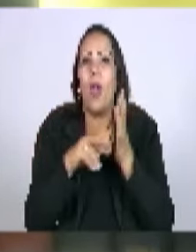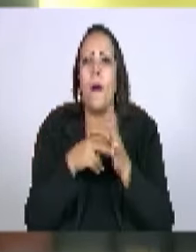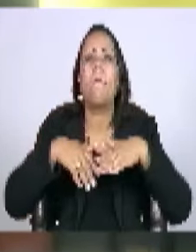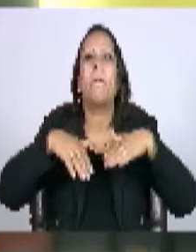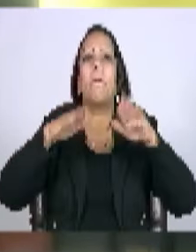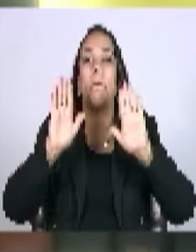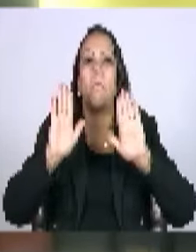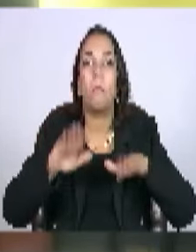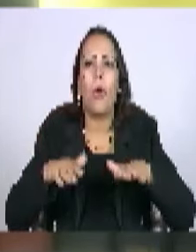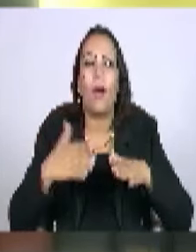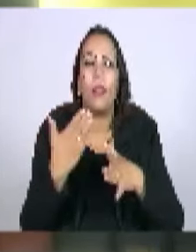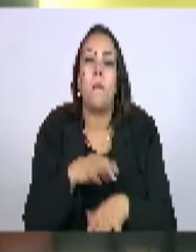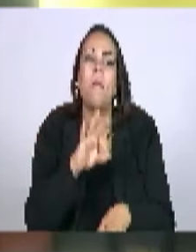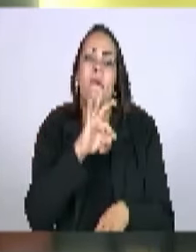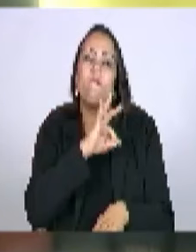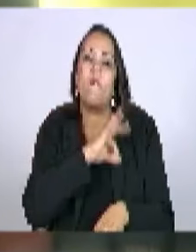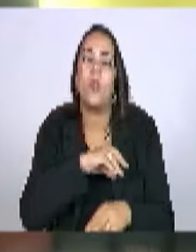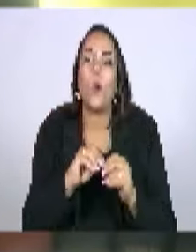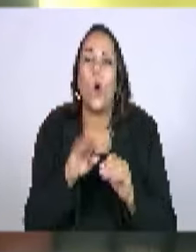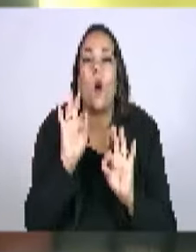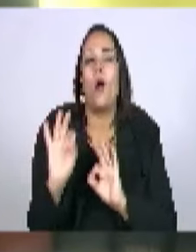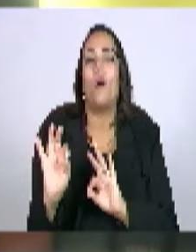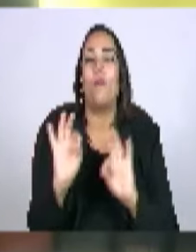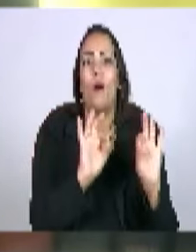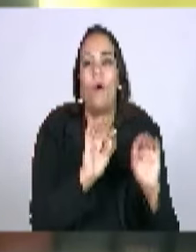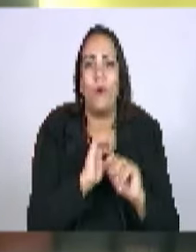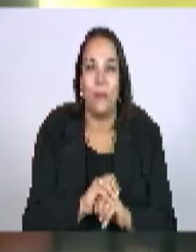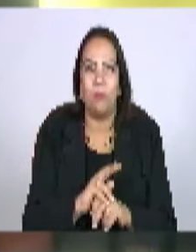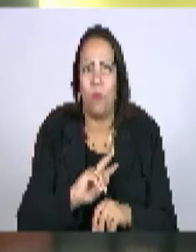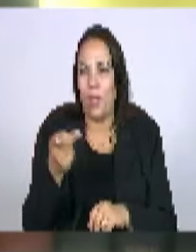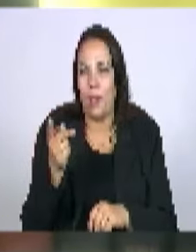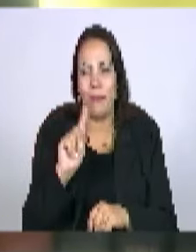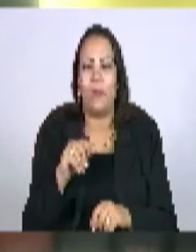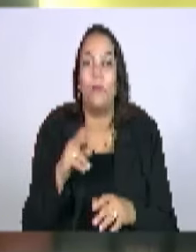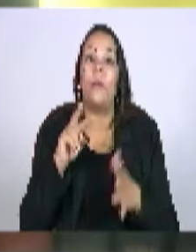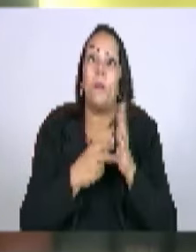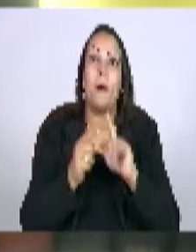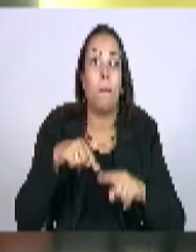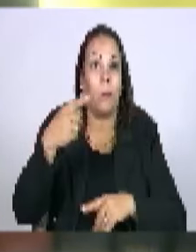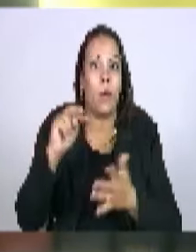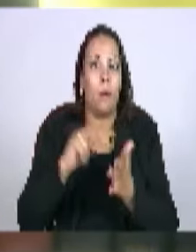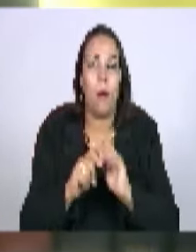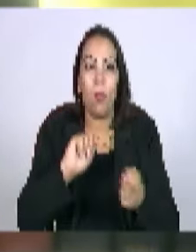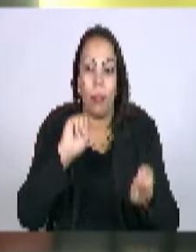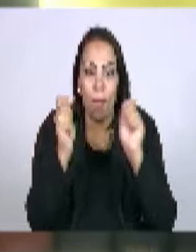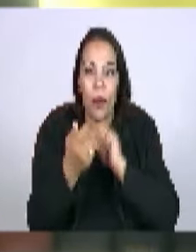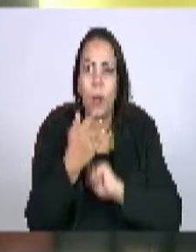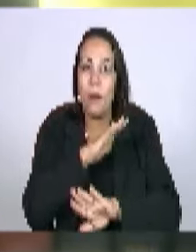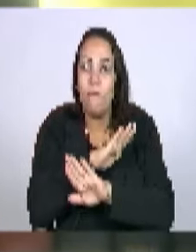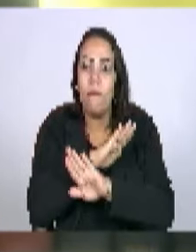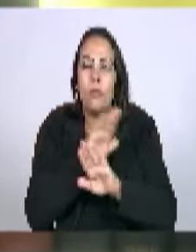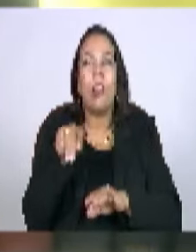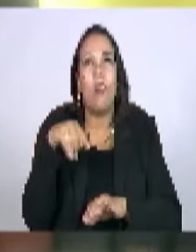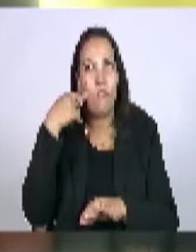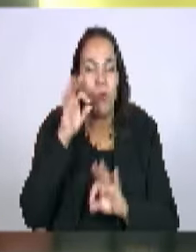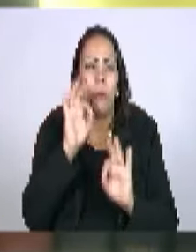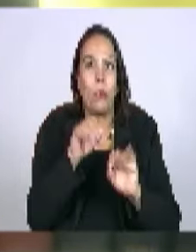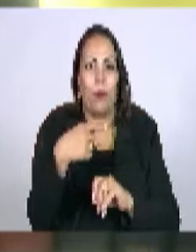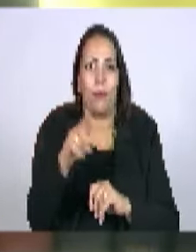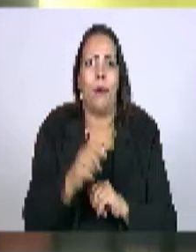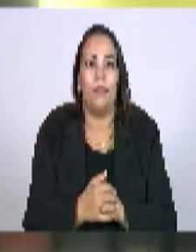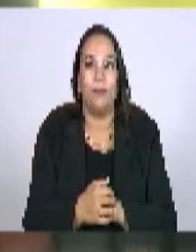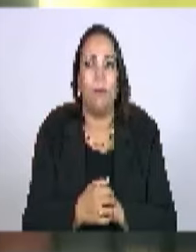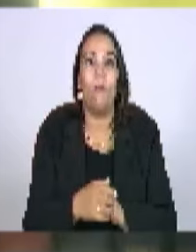سعر الفائده كما هو وبالتالي لم يحدث تغيير وده كان امر متوقع